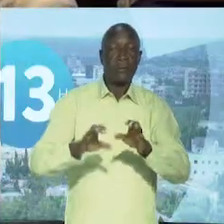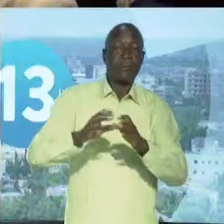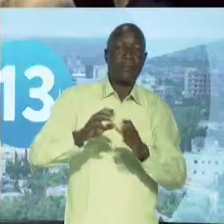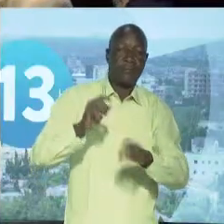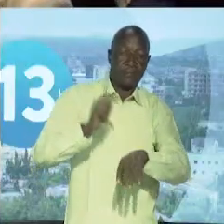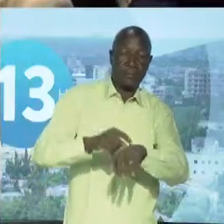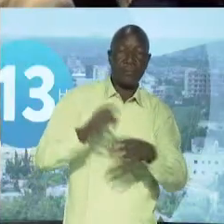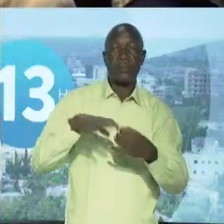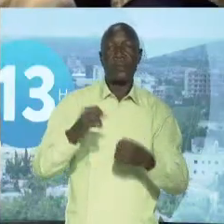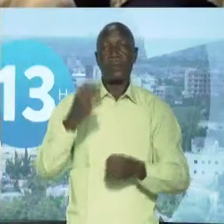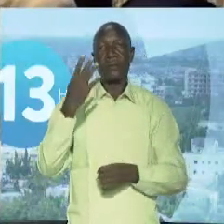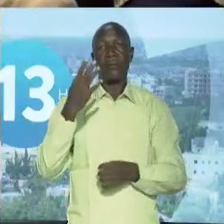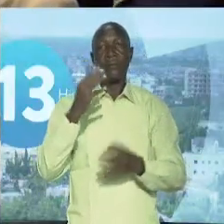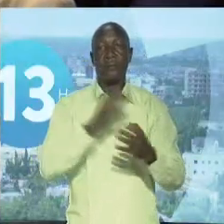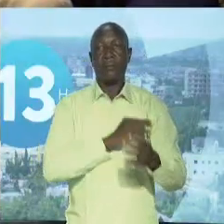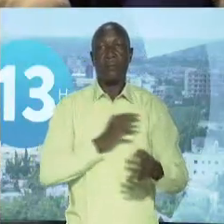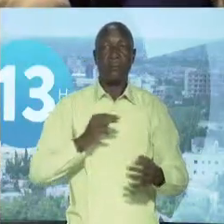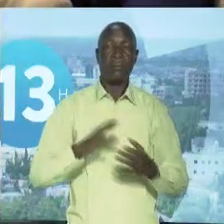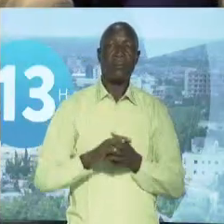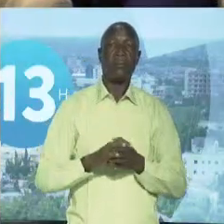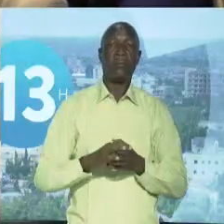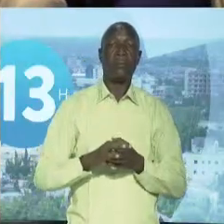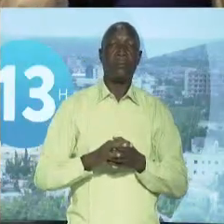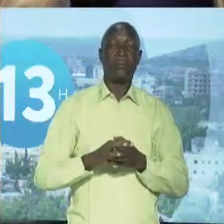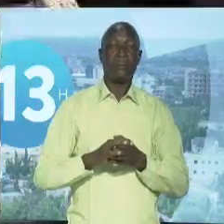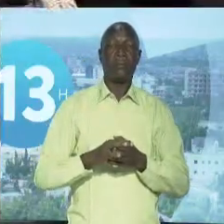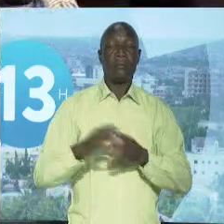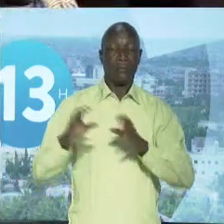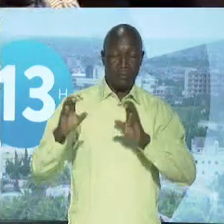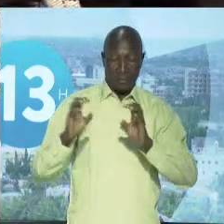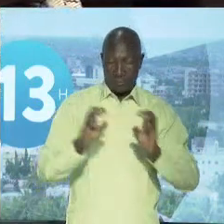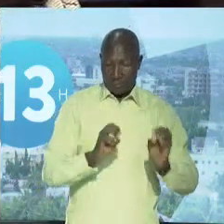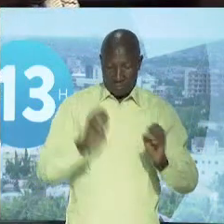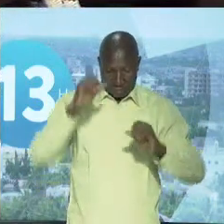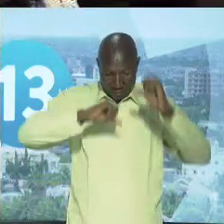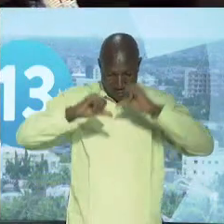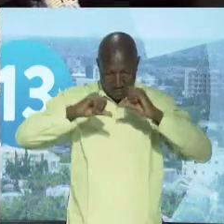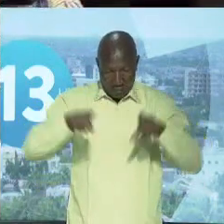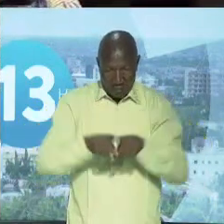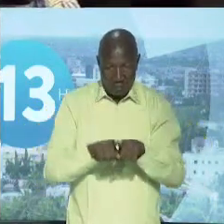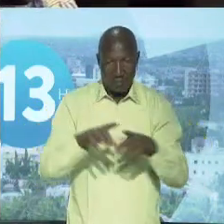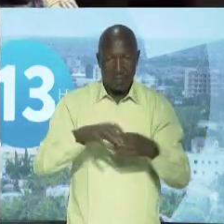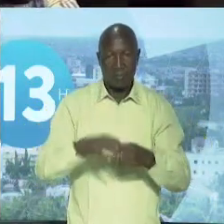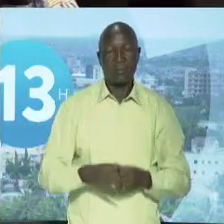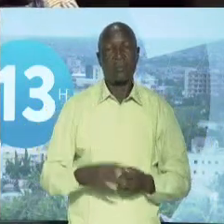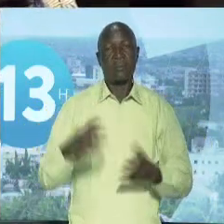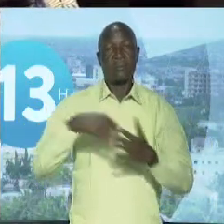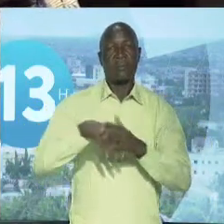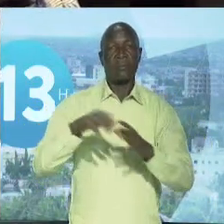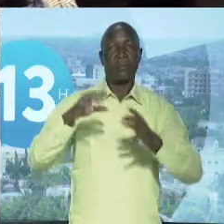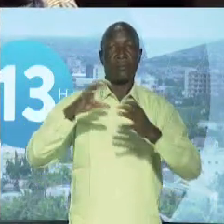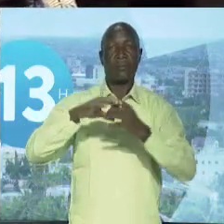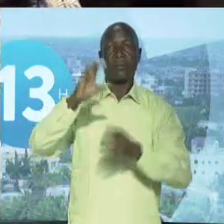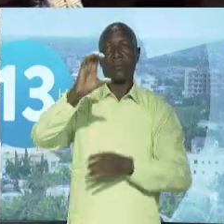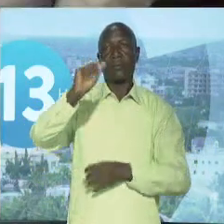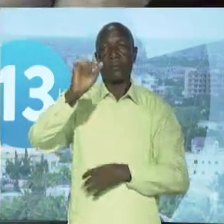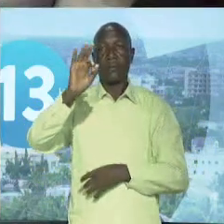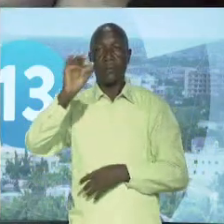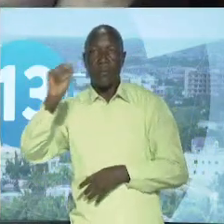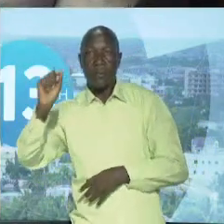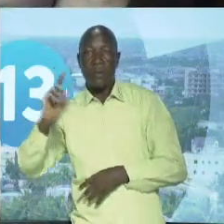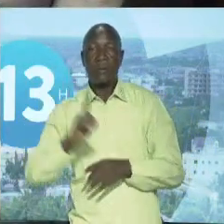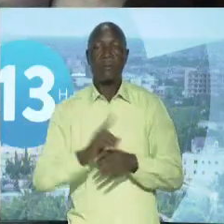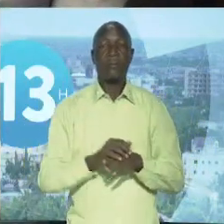4 années d'activité. Ils examinent aussi les avancées du projet de transformation du CAFRAD. Le Burkina en est